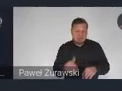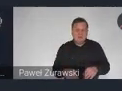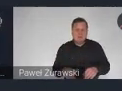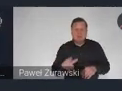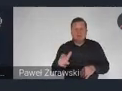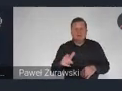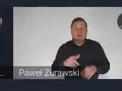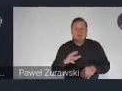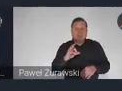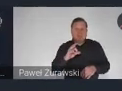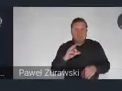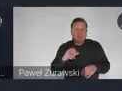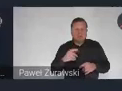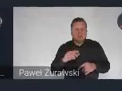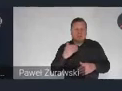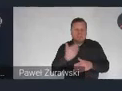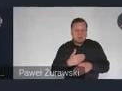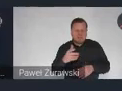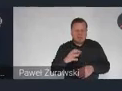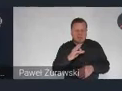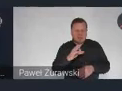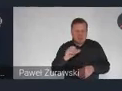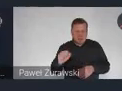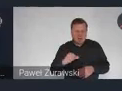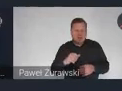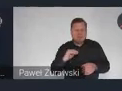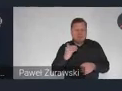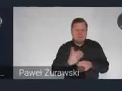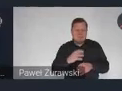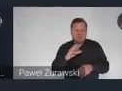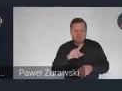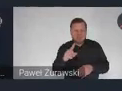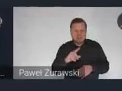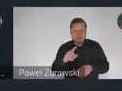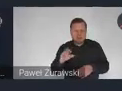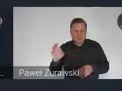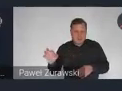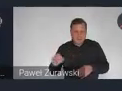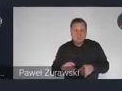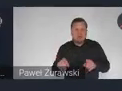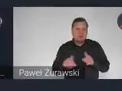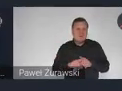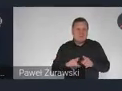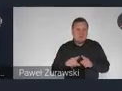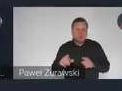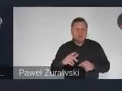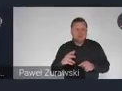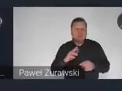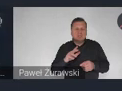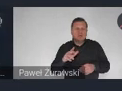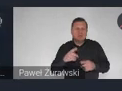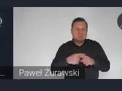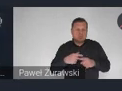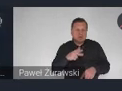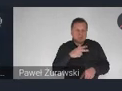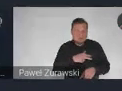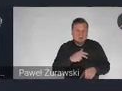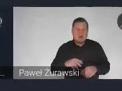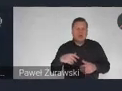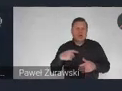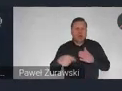akcyjnej spółki zoo oraz kluby sportowe które działają non profit spółdzielnie socjalna oraz Koła